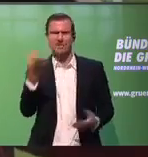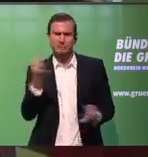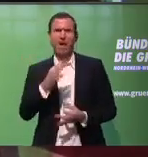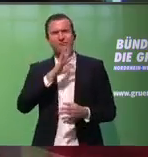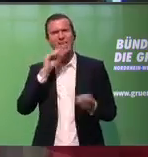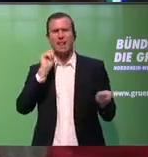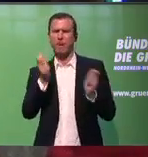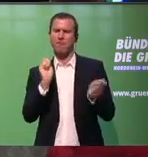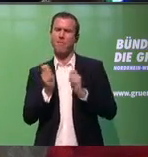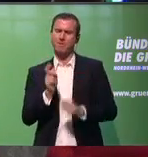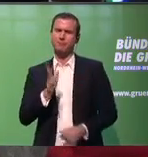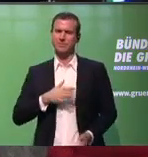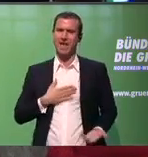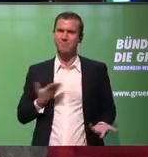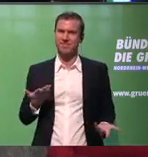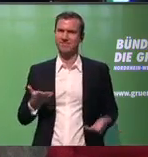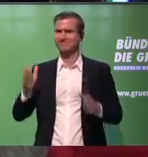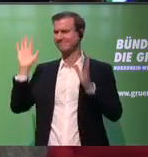ändern.